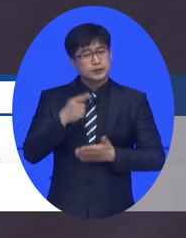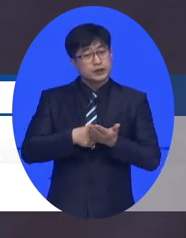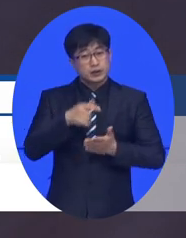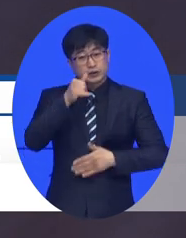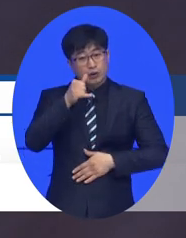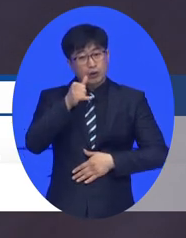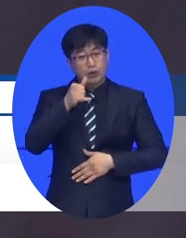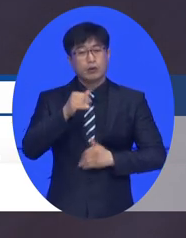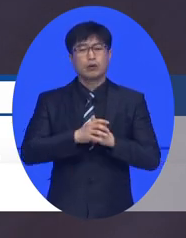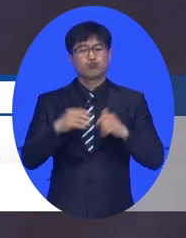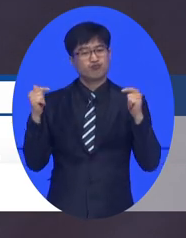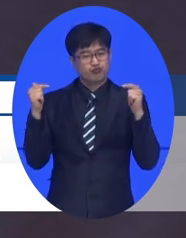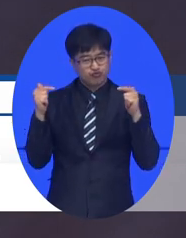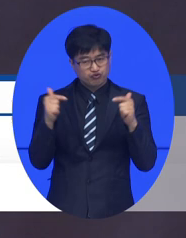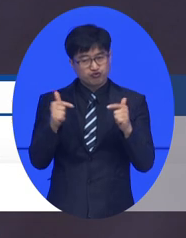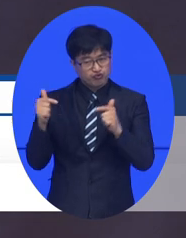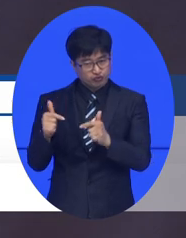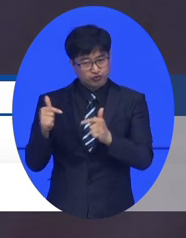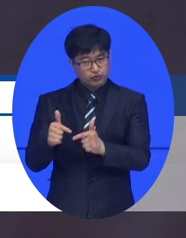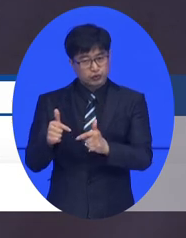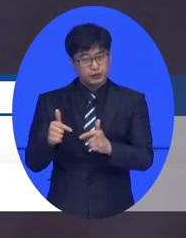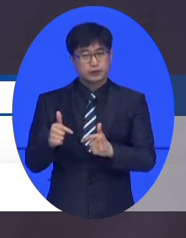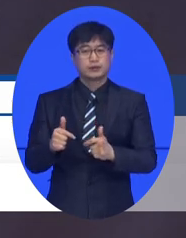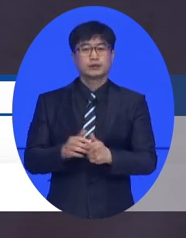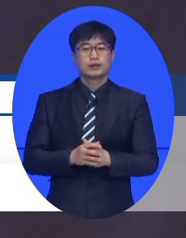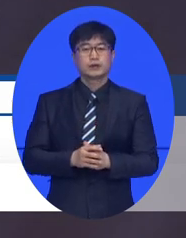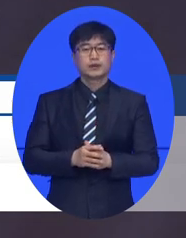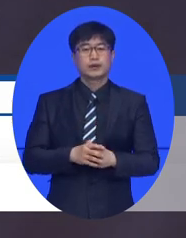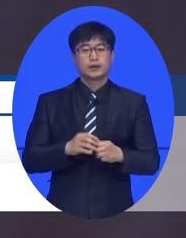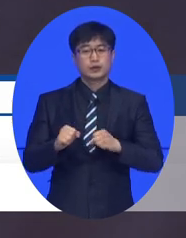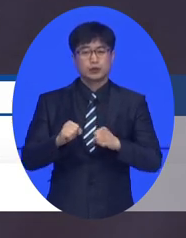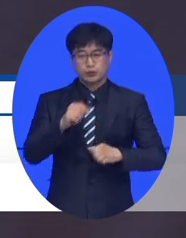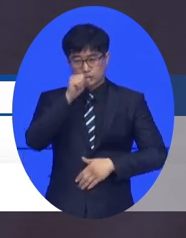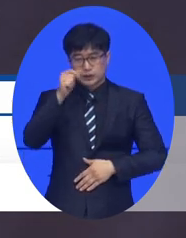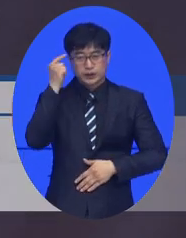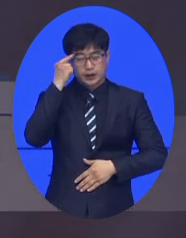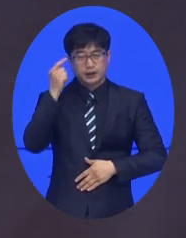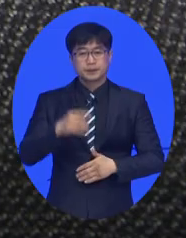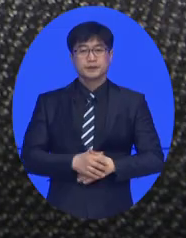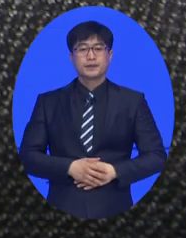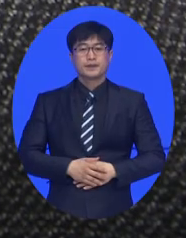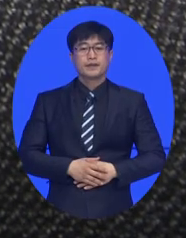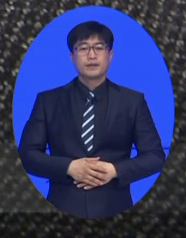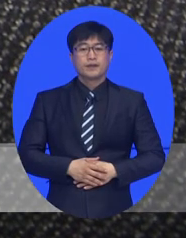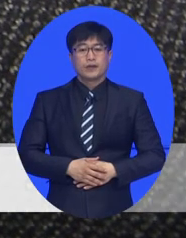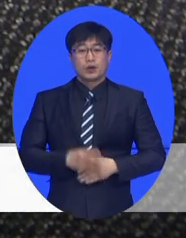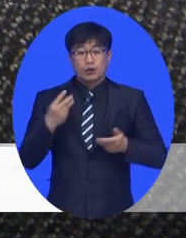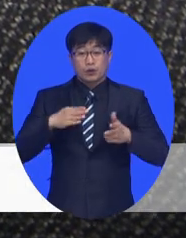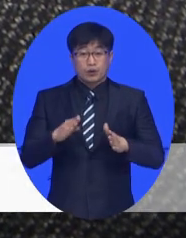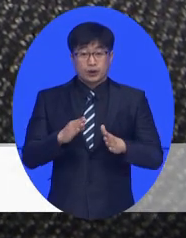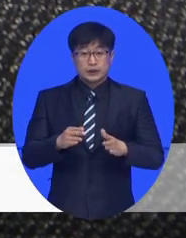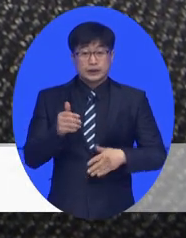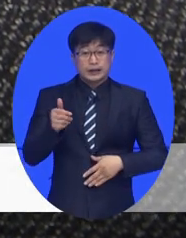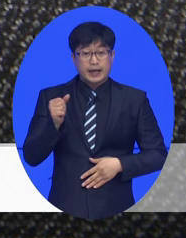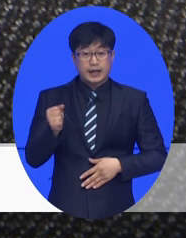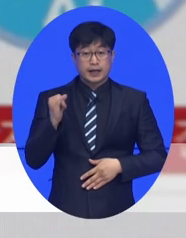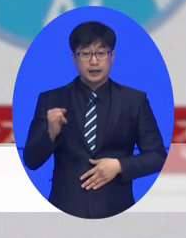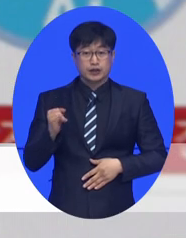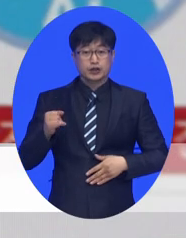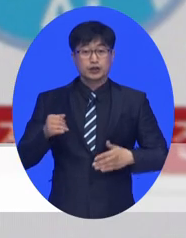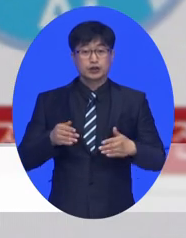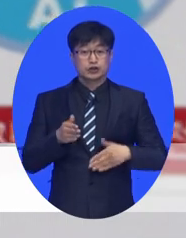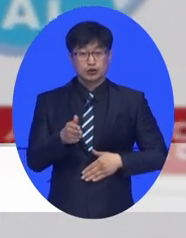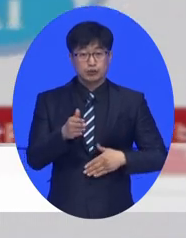수 있는 리스크가 있다면 리스크인데 좀 최소화하면서 했으면 좋겠다는 생각입니다. 도는 경기GPT 전담